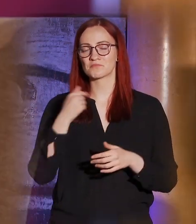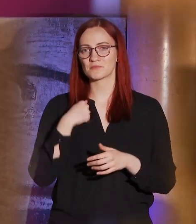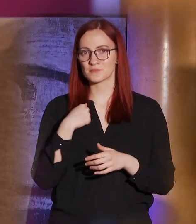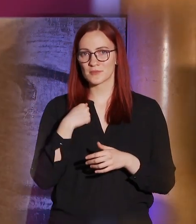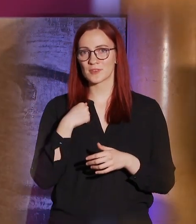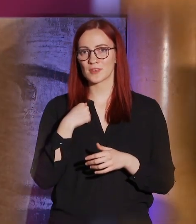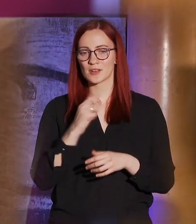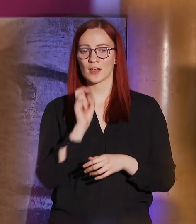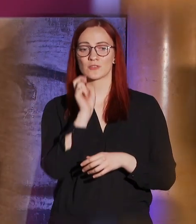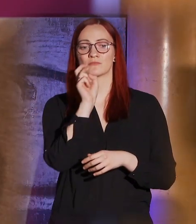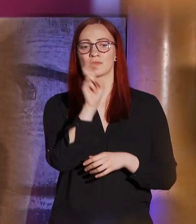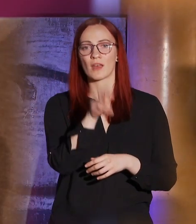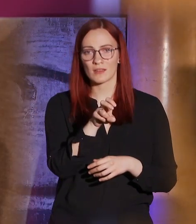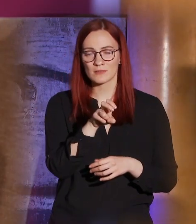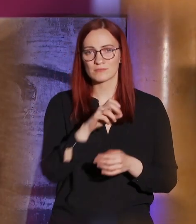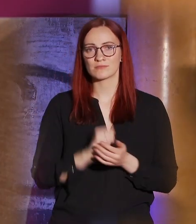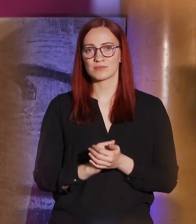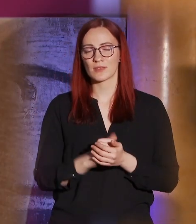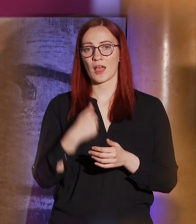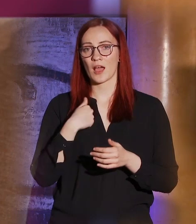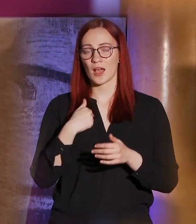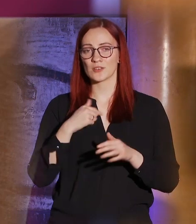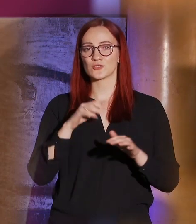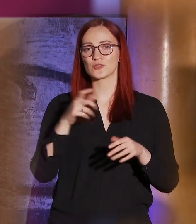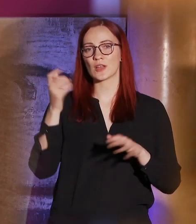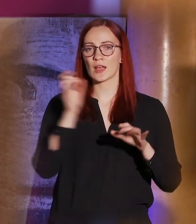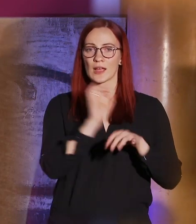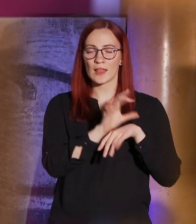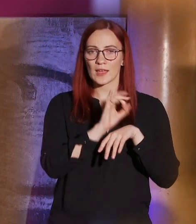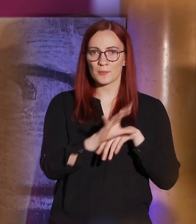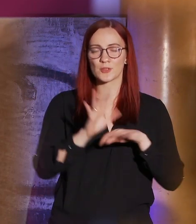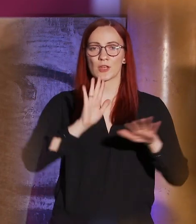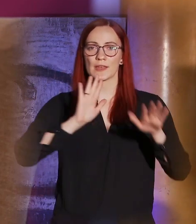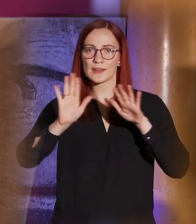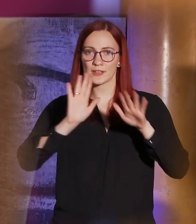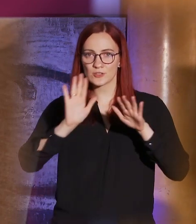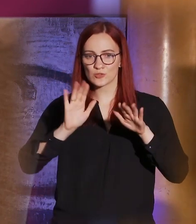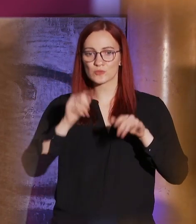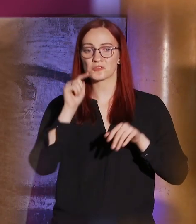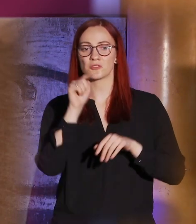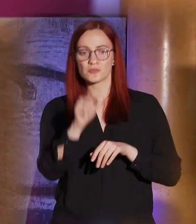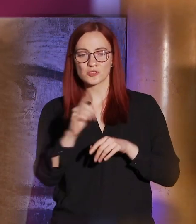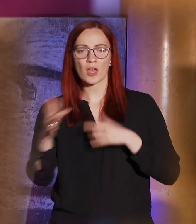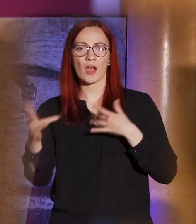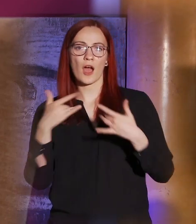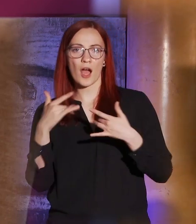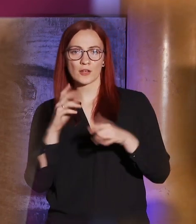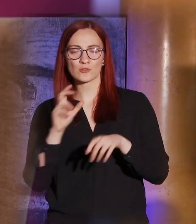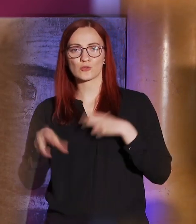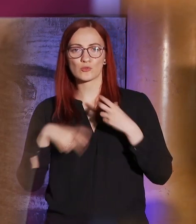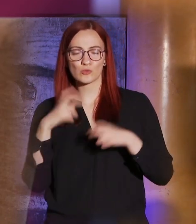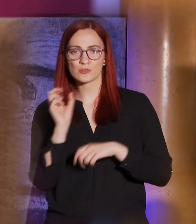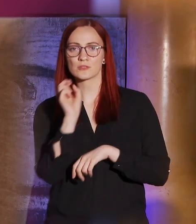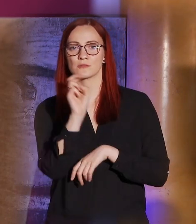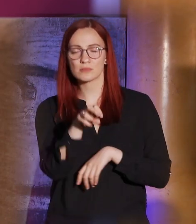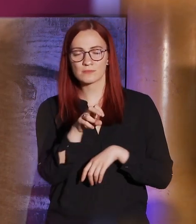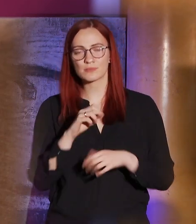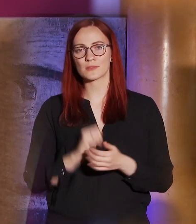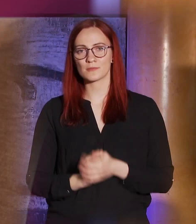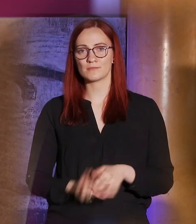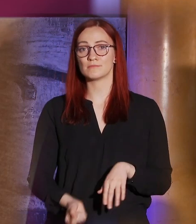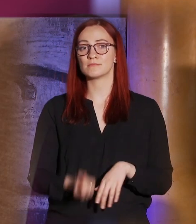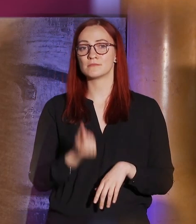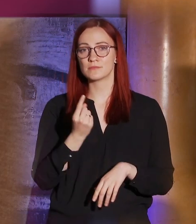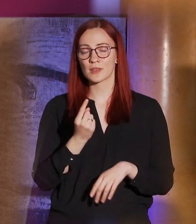su tą grupę nuėjau, nes aš studijavau režisūrą prieš tai Klaipėdoje, o čia aktorinė kursai, nuėjau ir mes kaip